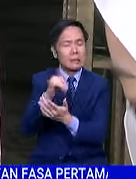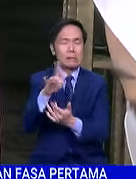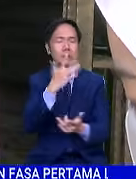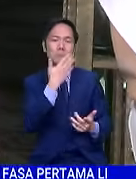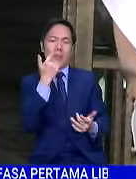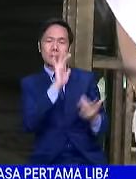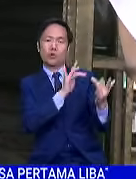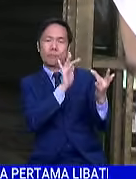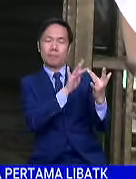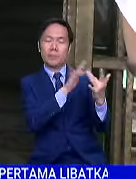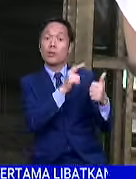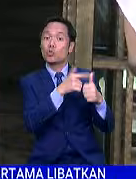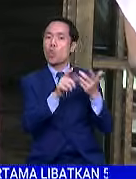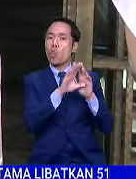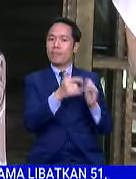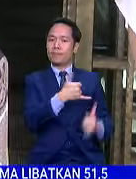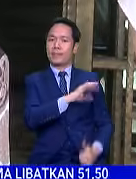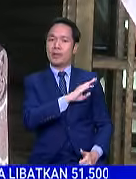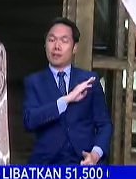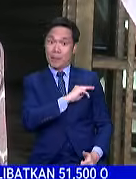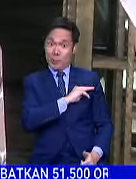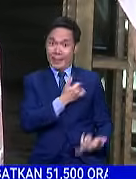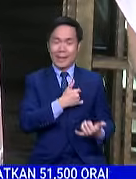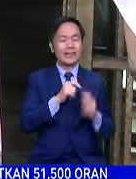yang berkaitan ya. Macam di kementerian kita ada talian kasih